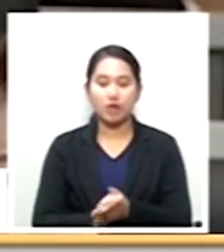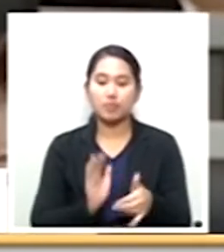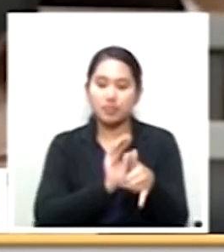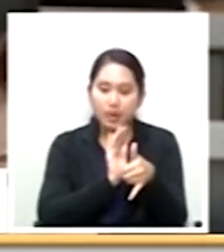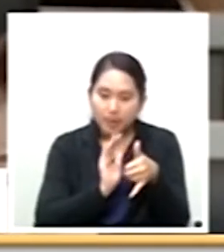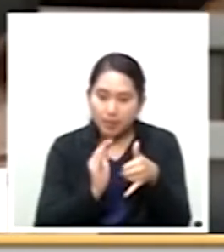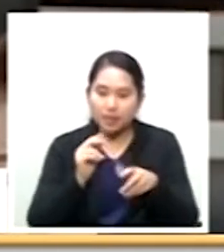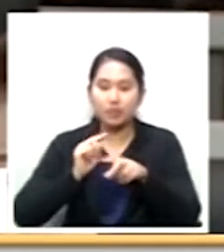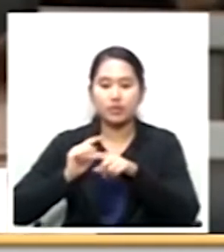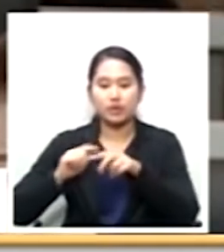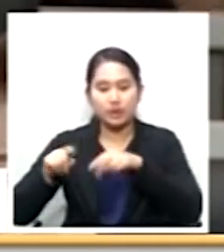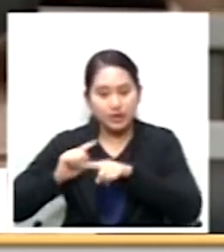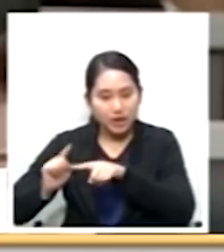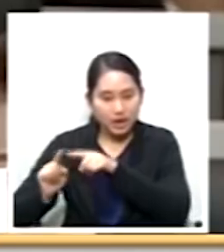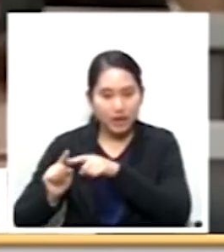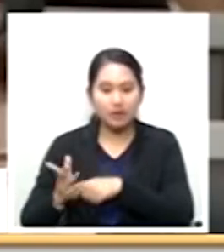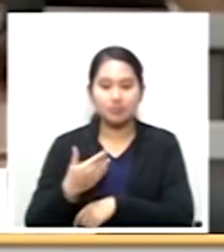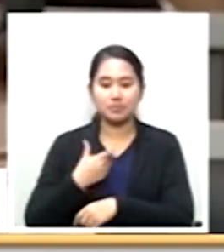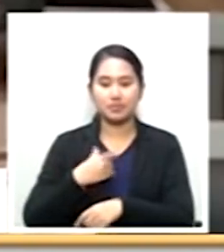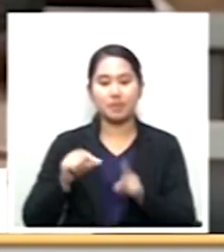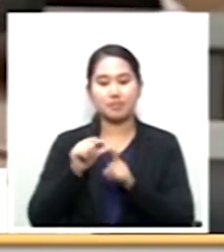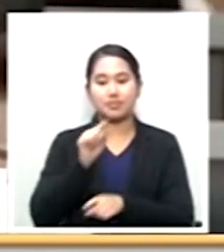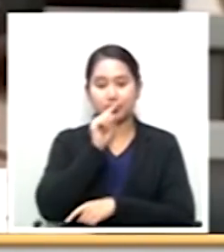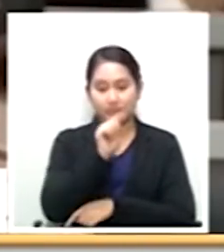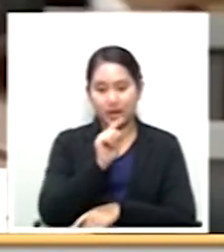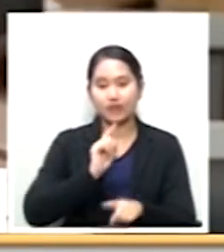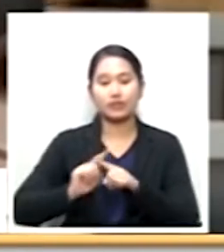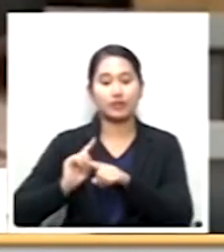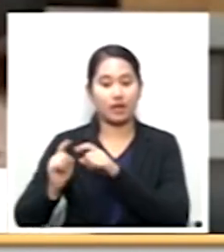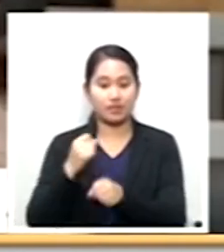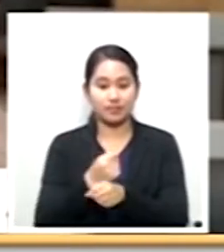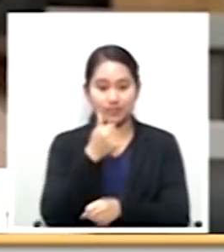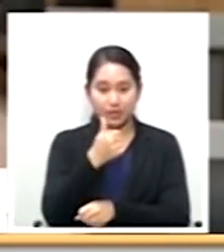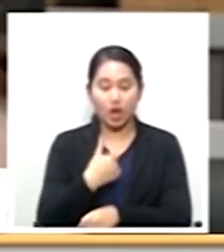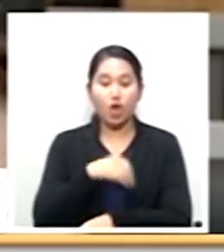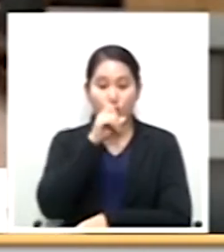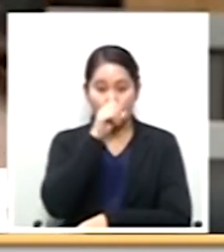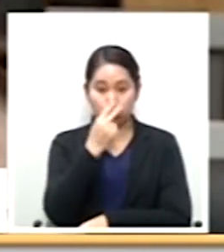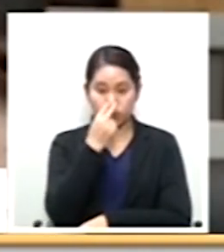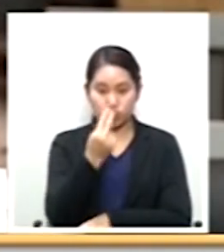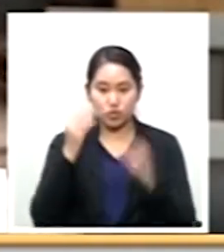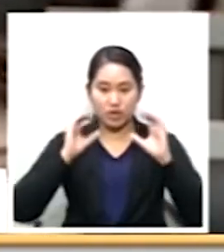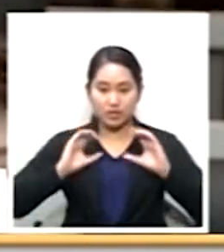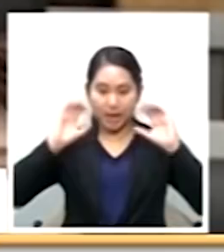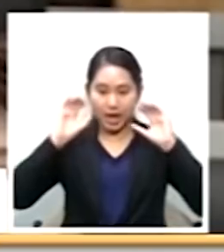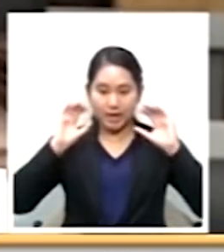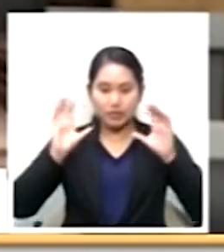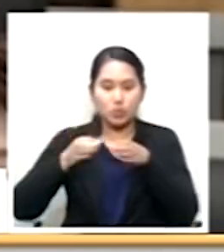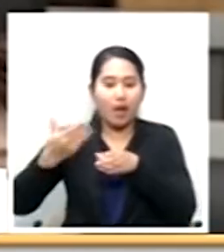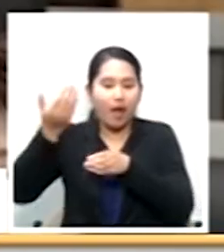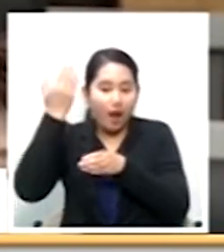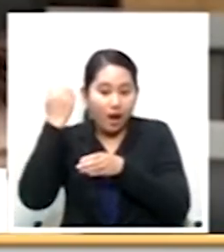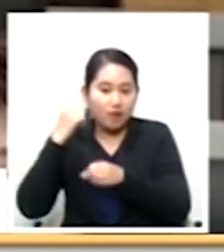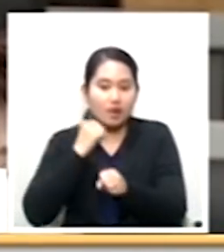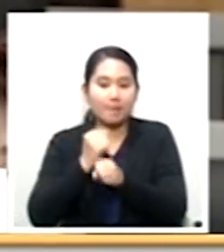ามารถสั่งการต่างๆในส่วนราชการสังกัดของท่านได้ลองมาดูรัฐบาลชุดอื่นๆเขาทำกันครับหน่วยบัญชาการ